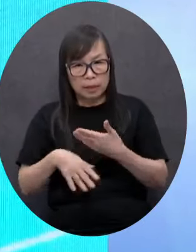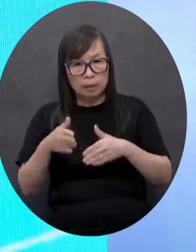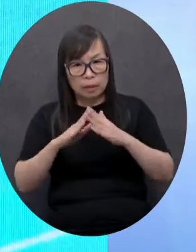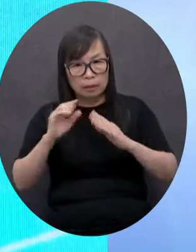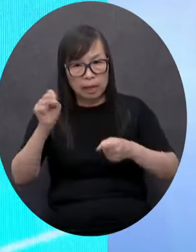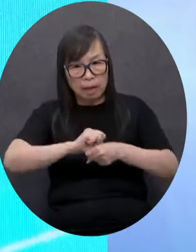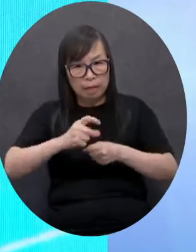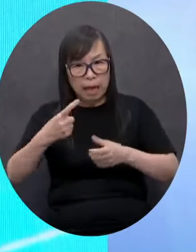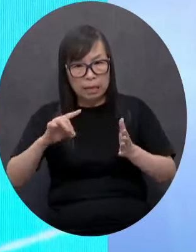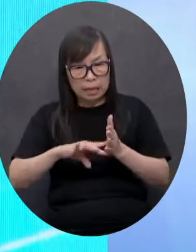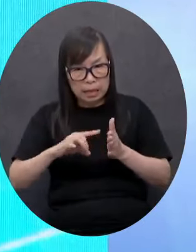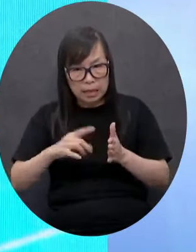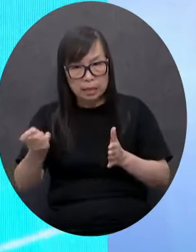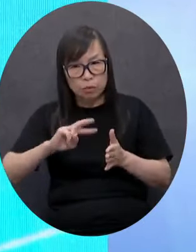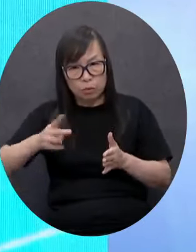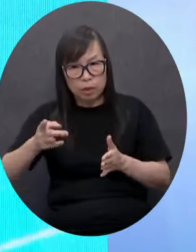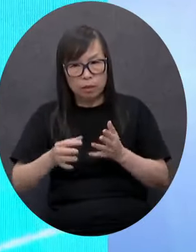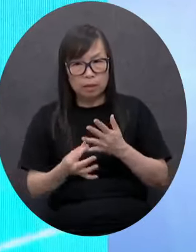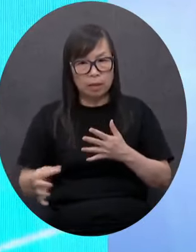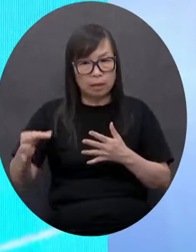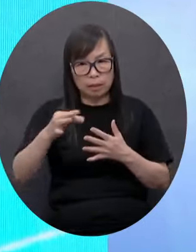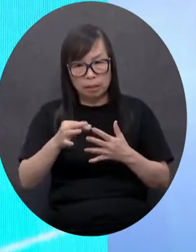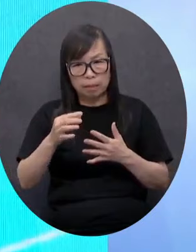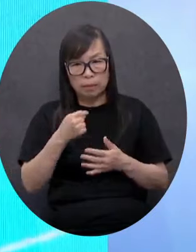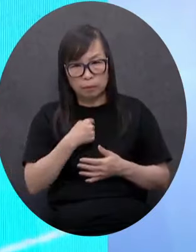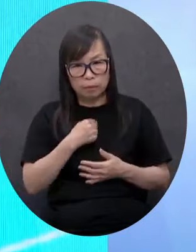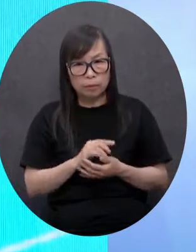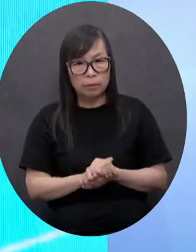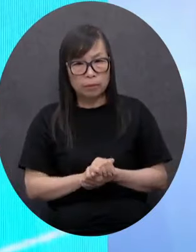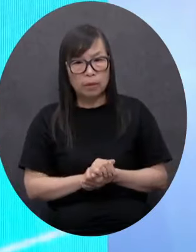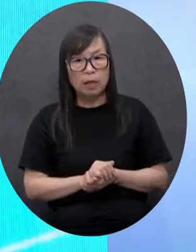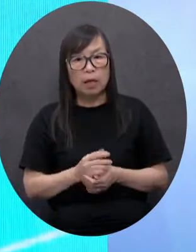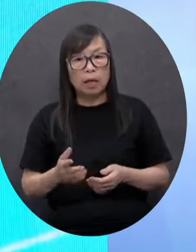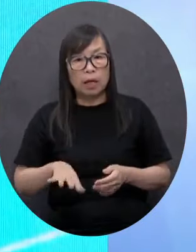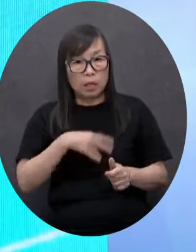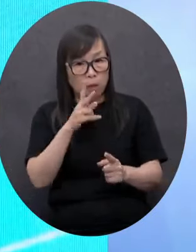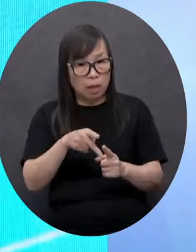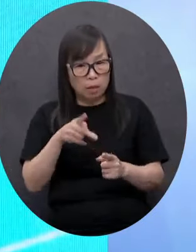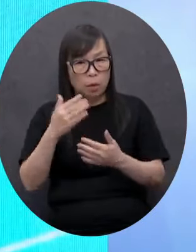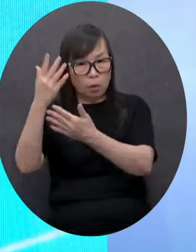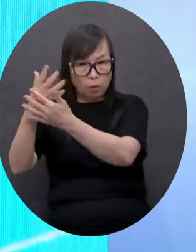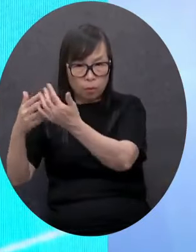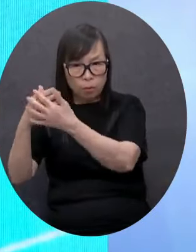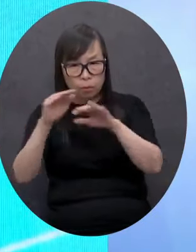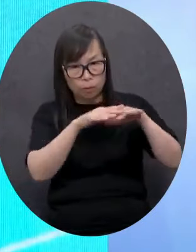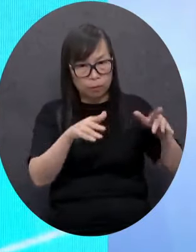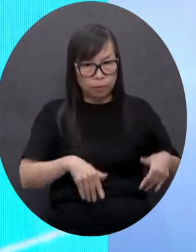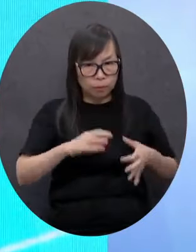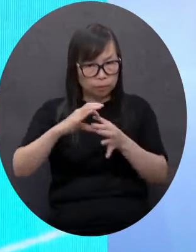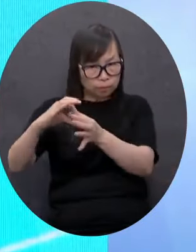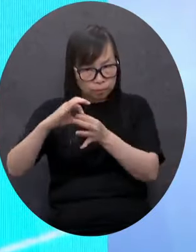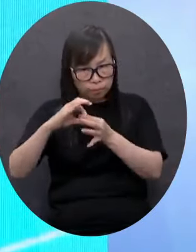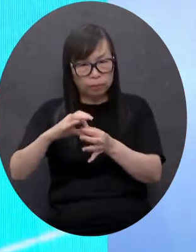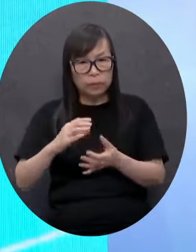加快在電子轉型和升級步伐，充分利用線上線下相結合的無